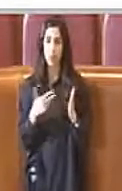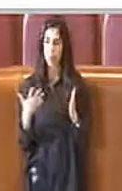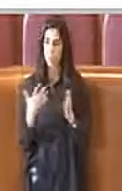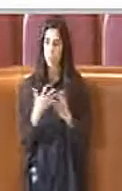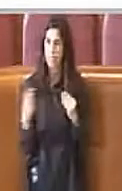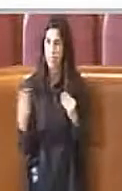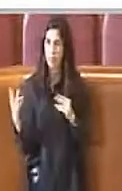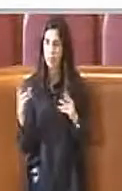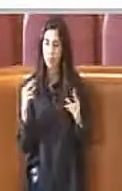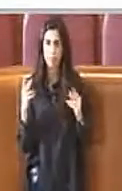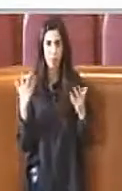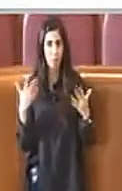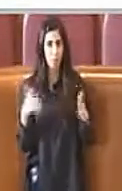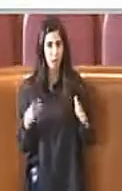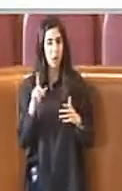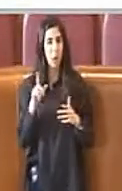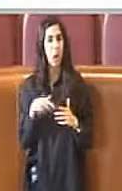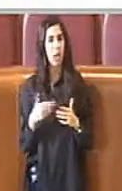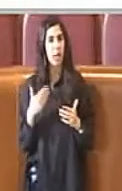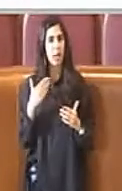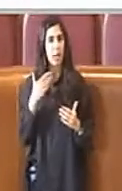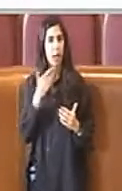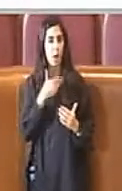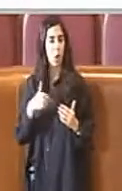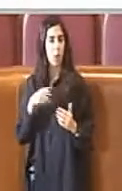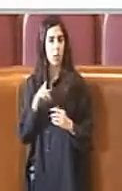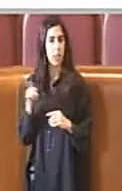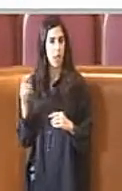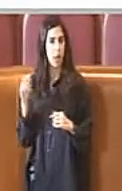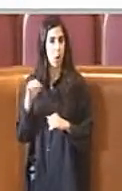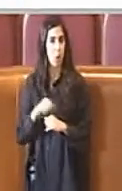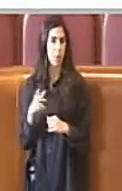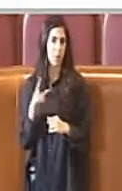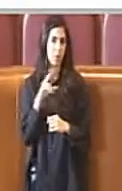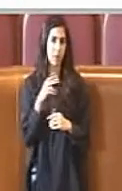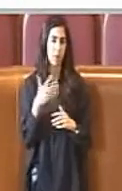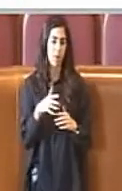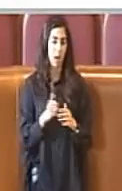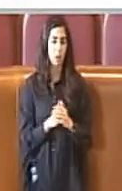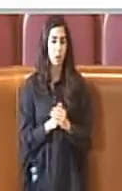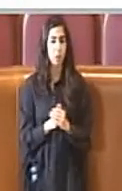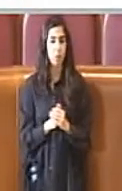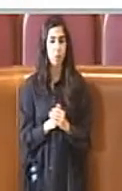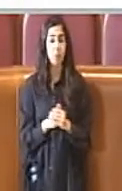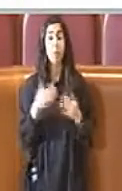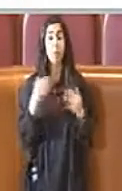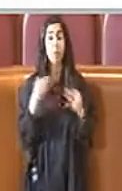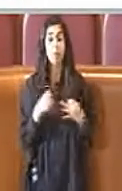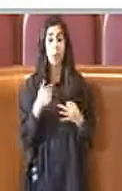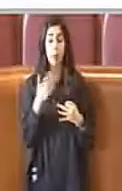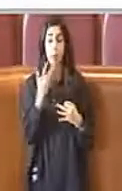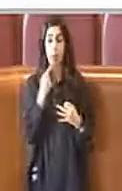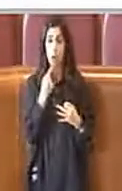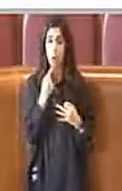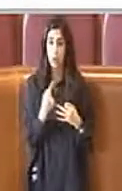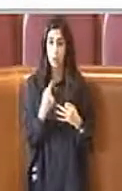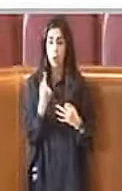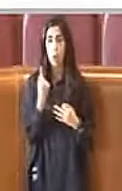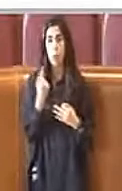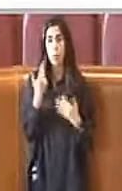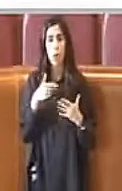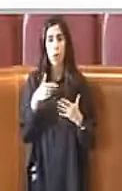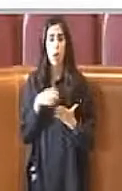anche dai consiglieri di opposizione sicuramente ci tengo a dire quello che ho diciamo già